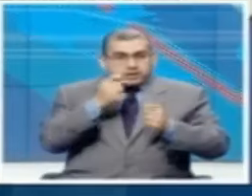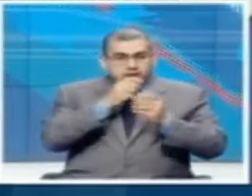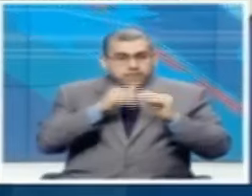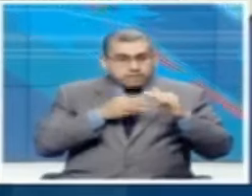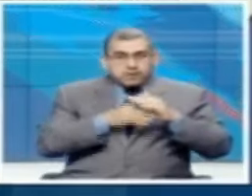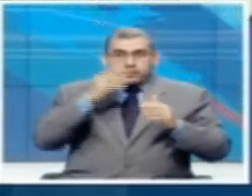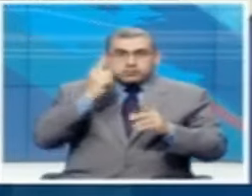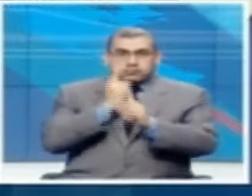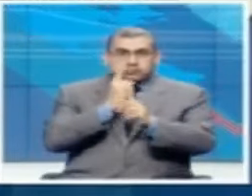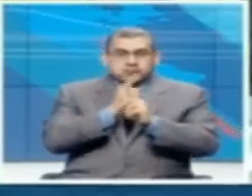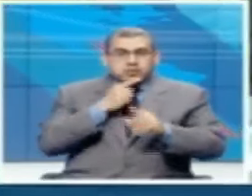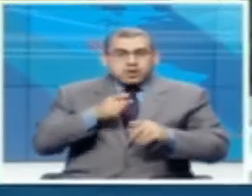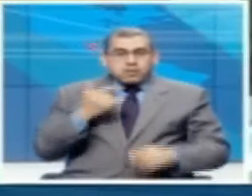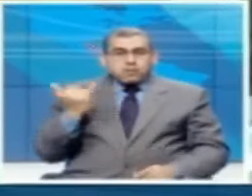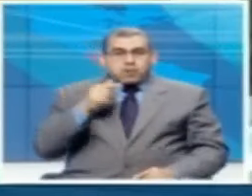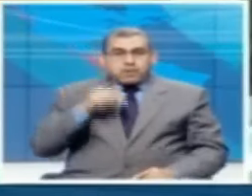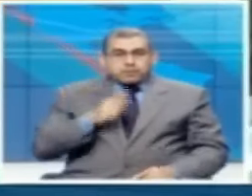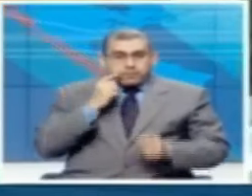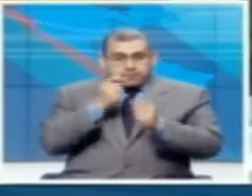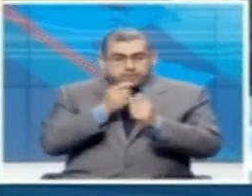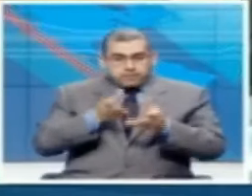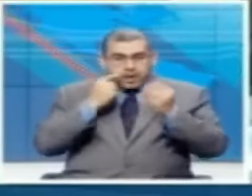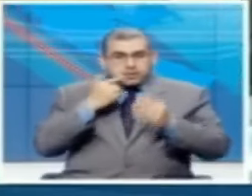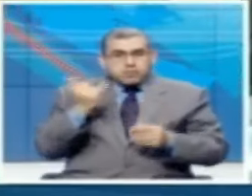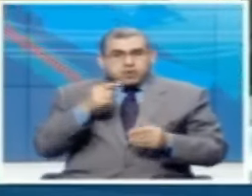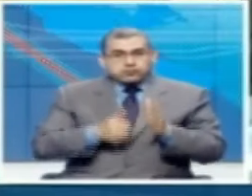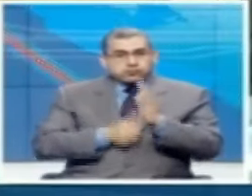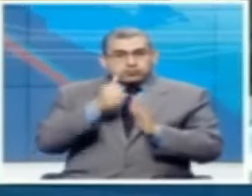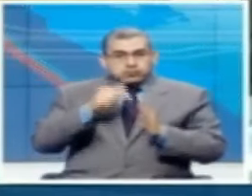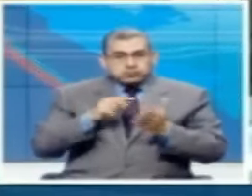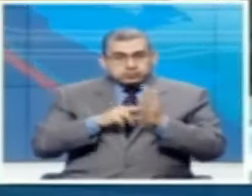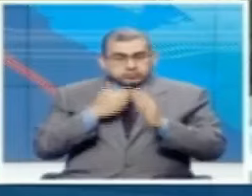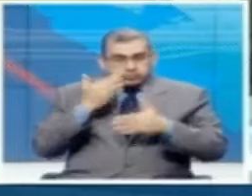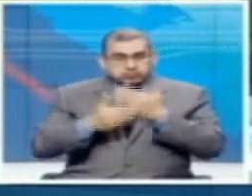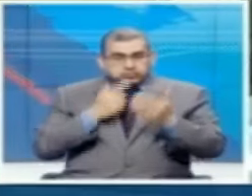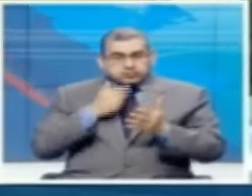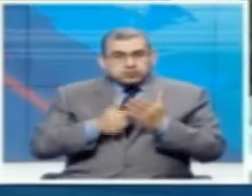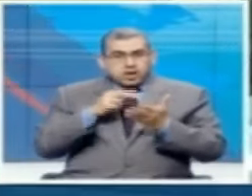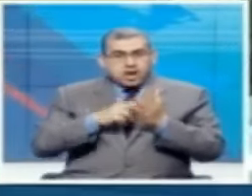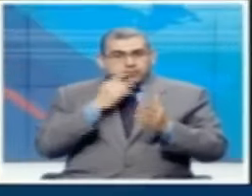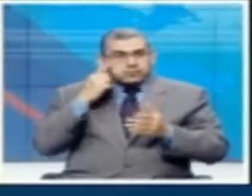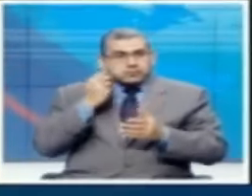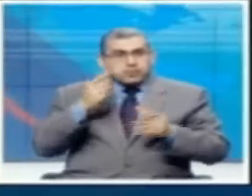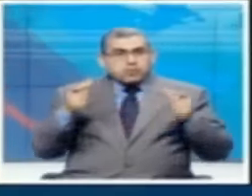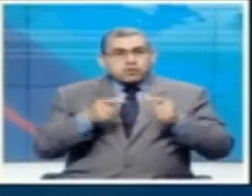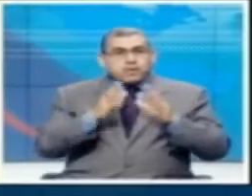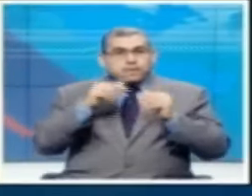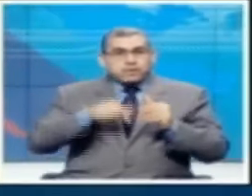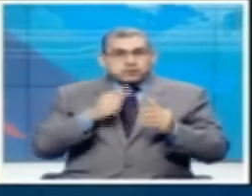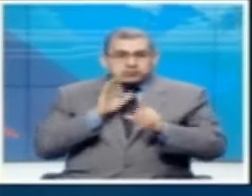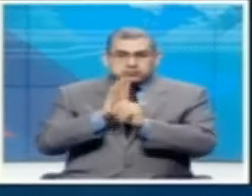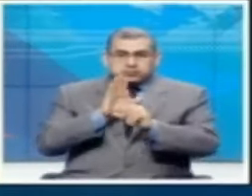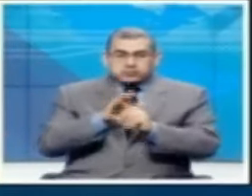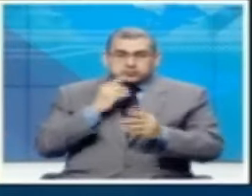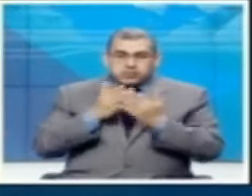وده طبعا عامل مهم جدا تلك الابحاث العلميه الناجحه والتي روعي فيها ابحاث تخدم المجتمع المصري وتساهم في